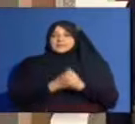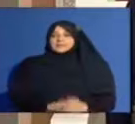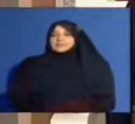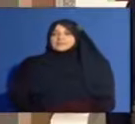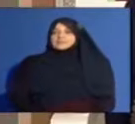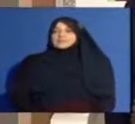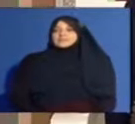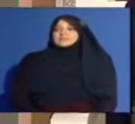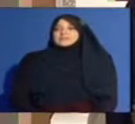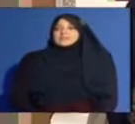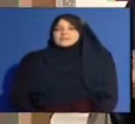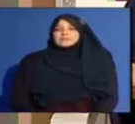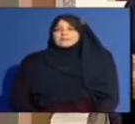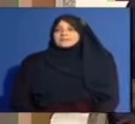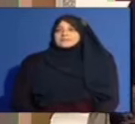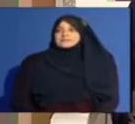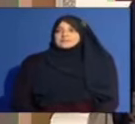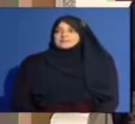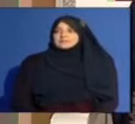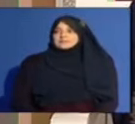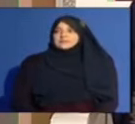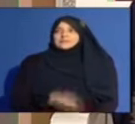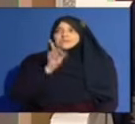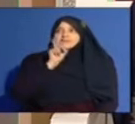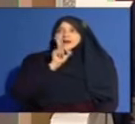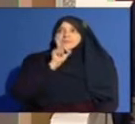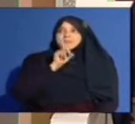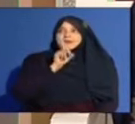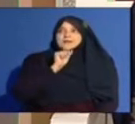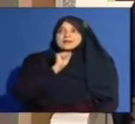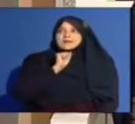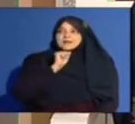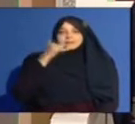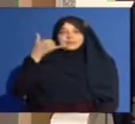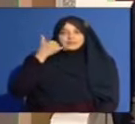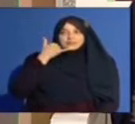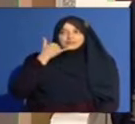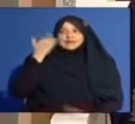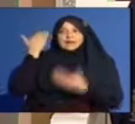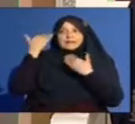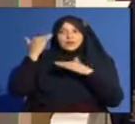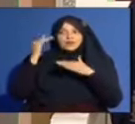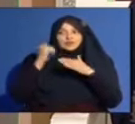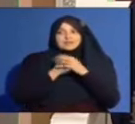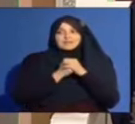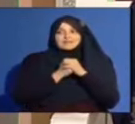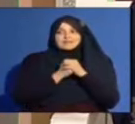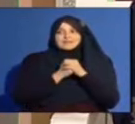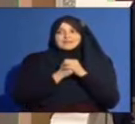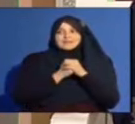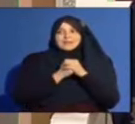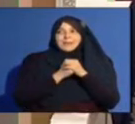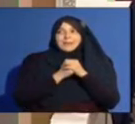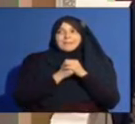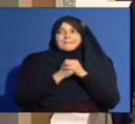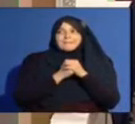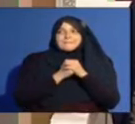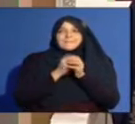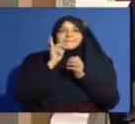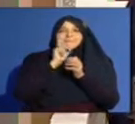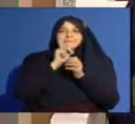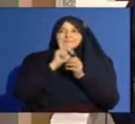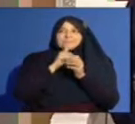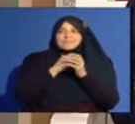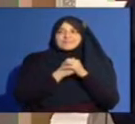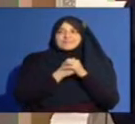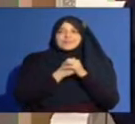القضية يقول سعيد وحياة فيه سيدة نحن الأمر يتعلق بقضايا الجالية ولكن قلت له معليش فوتها